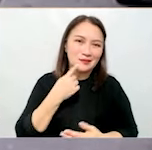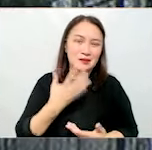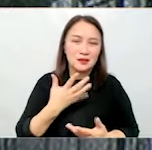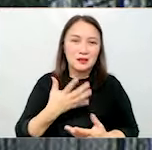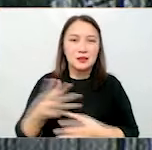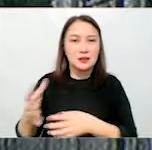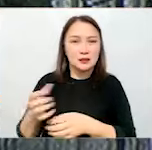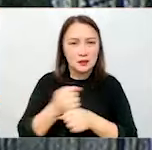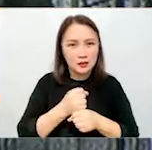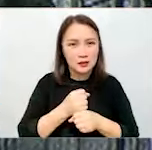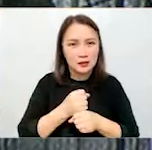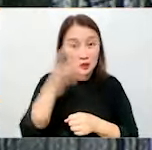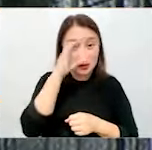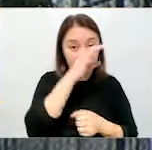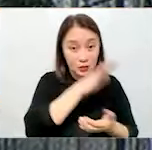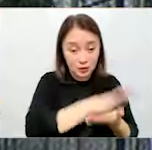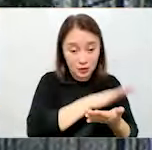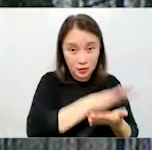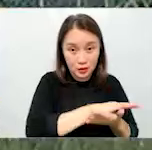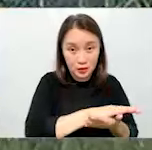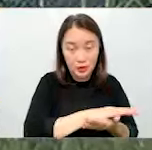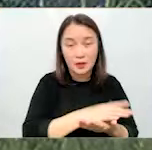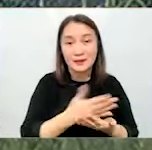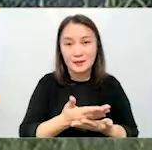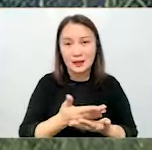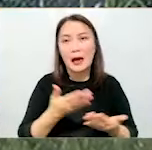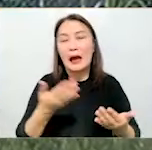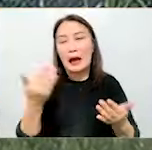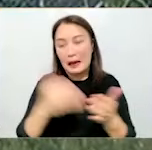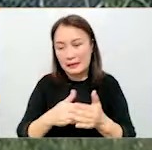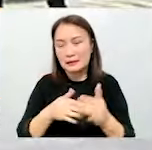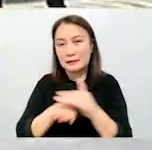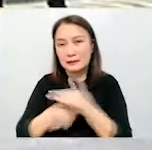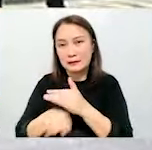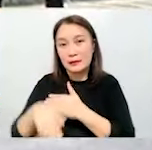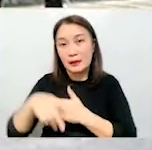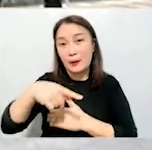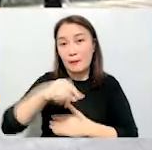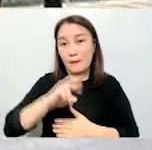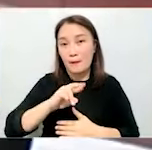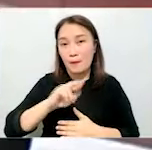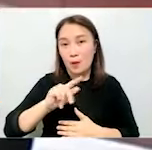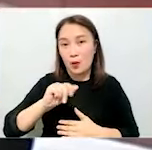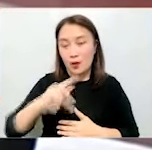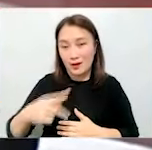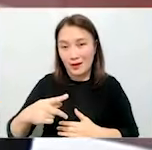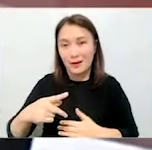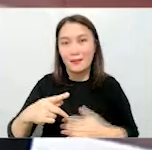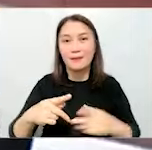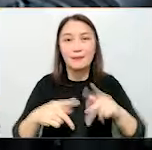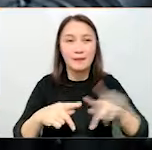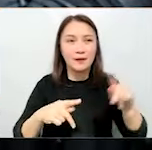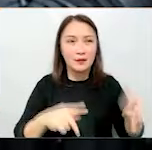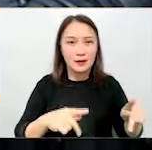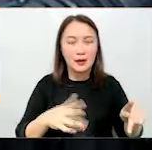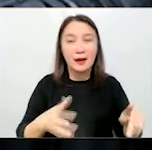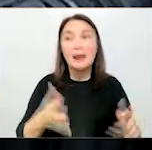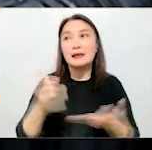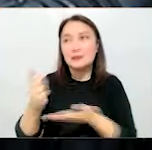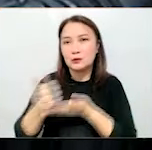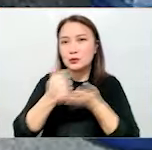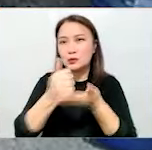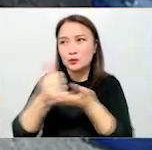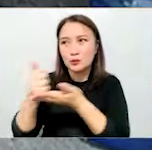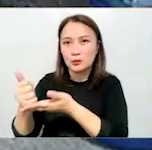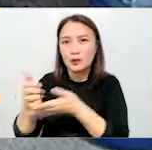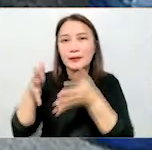warrant para sana salakayin ulit ang niraid na Pogo sa Porac, Pampanga at i-rescue ang mga natitirang empleyado na inaabuso